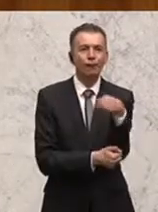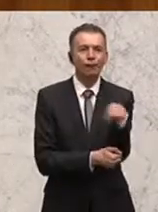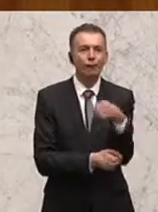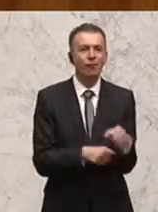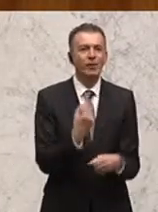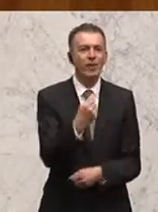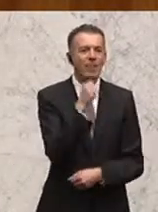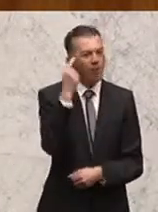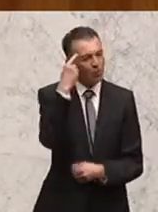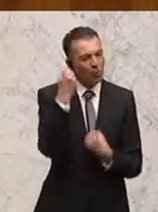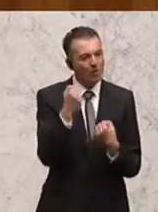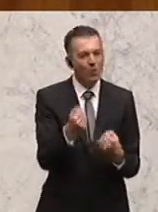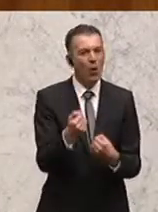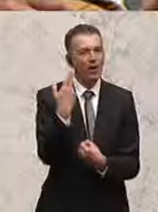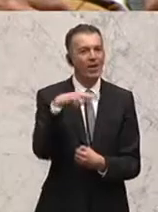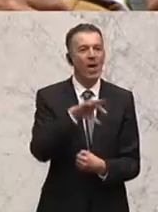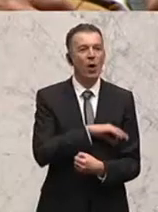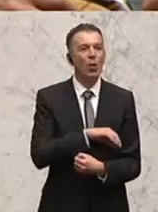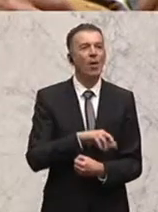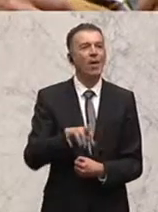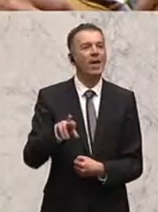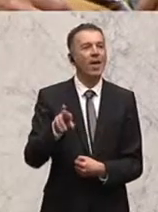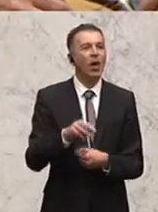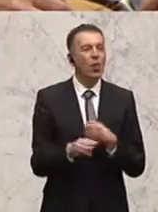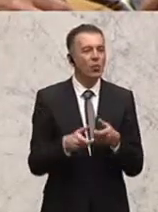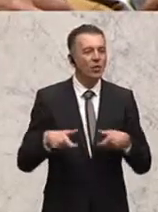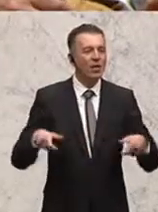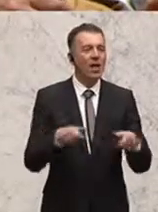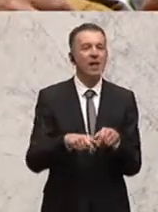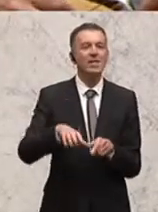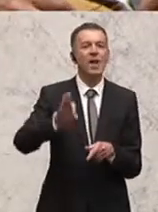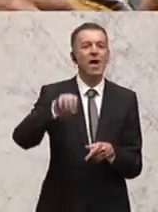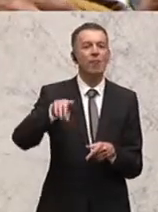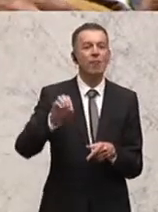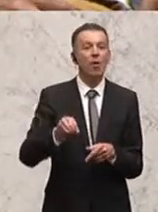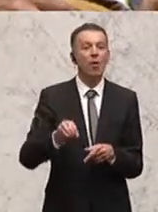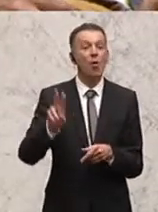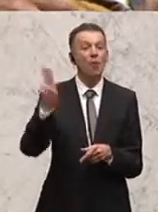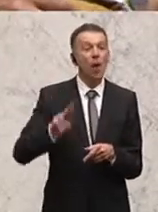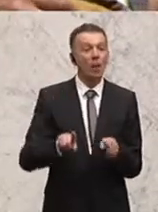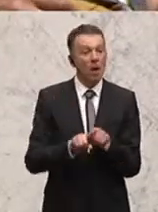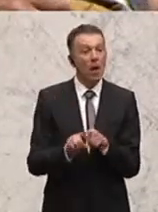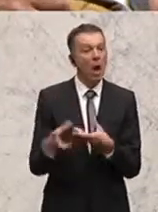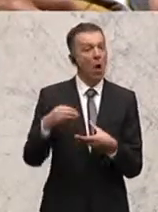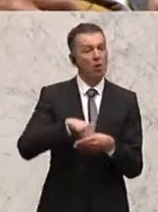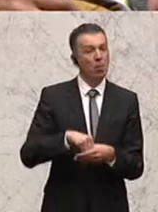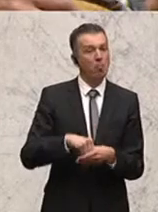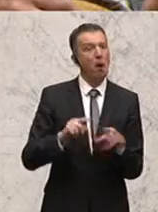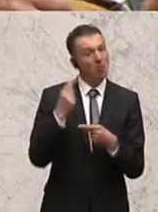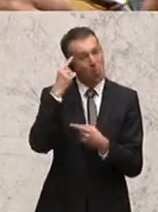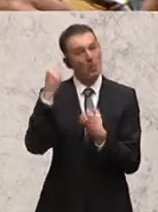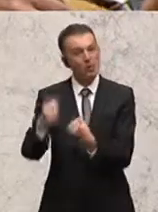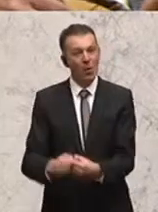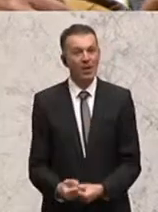davon. Herr Kollege Rosenkranz, die Freiheitlichen in Vorarlberg sind mit im Boot. Die sind überzeugt worden von uns. Sie